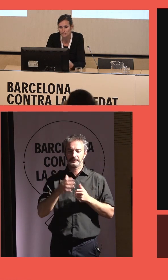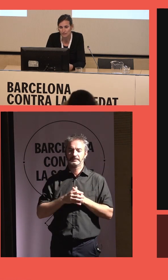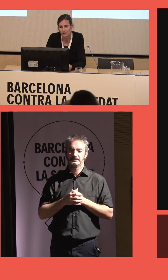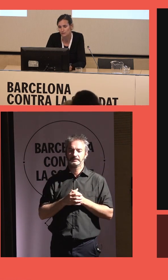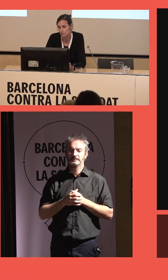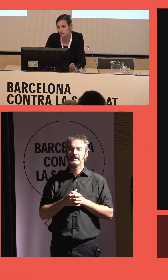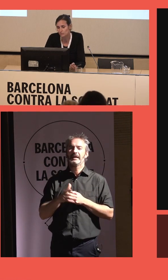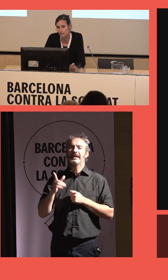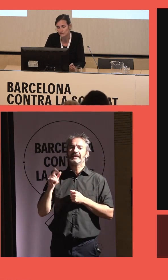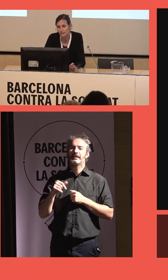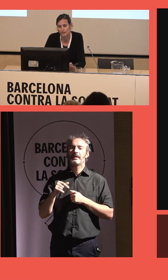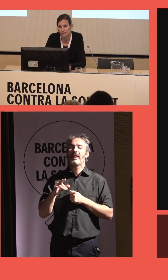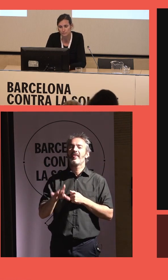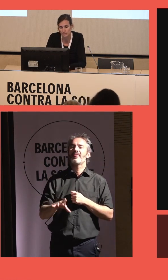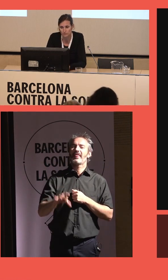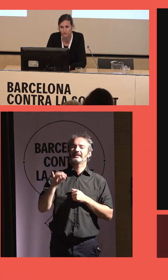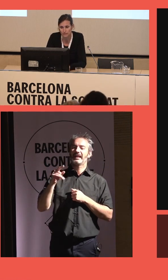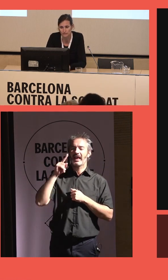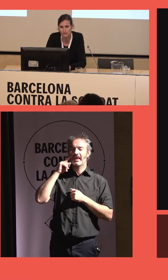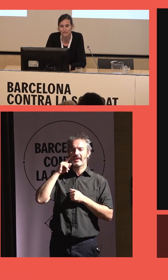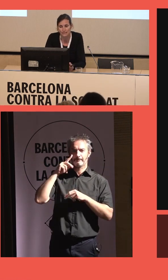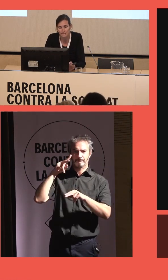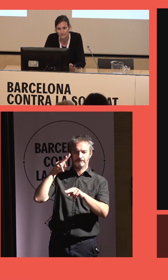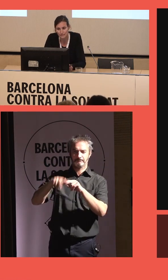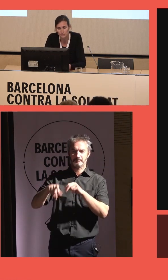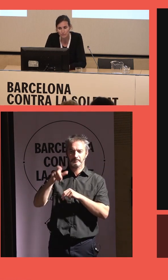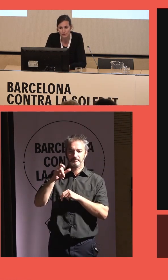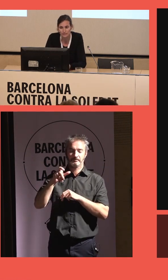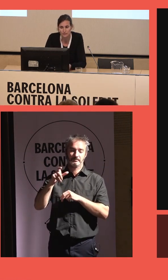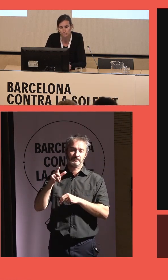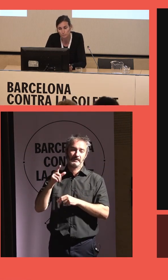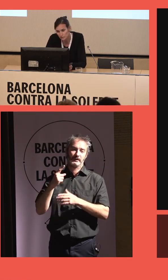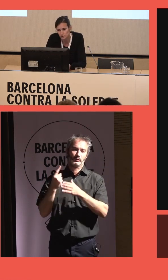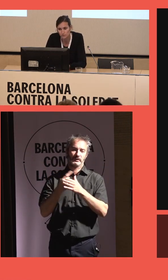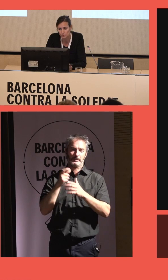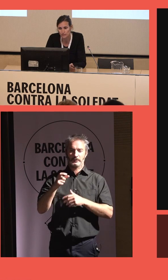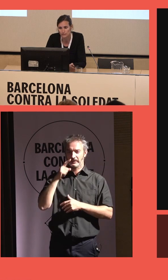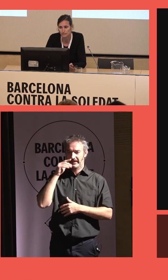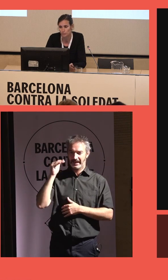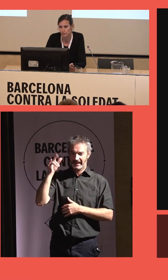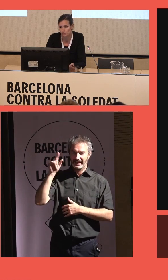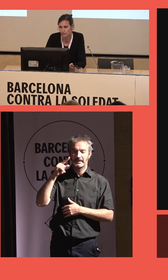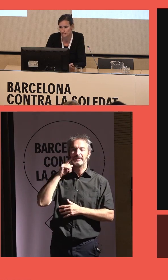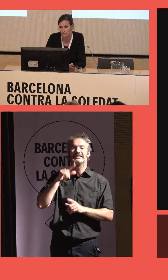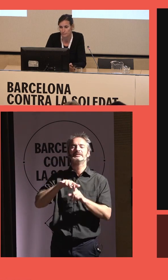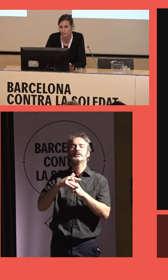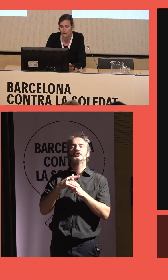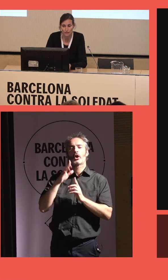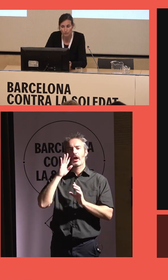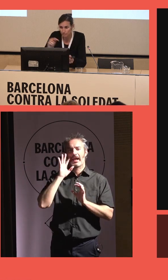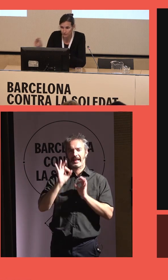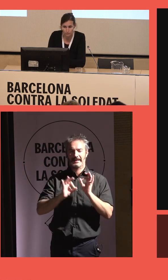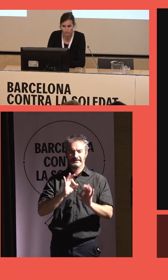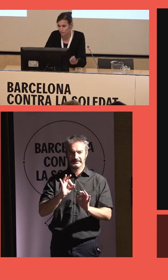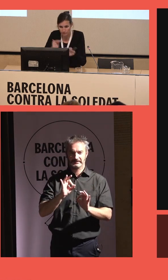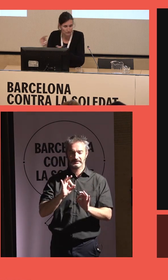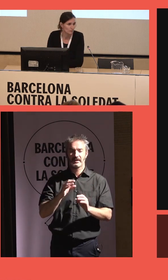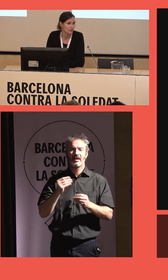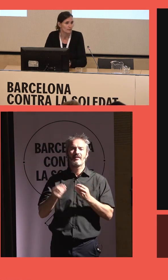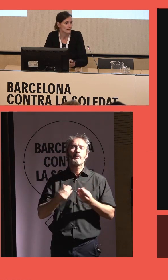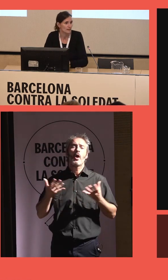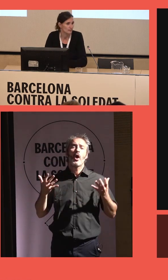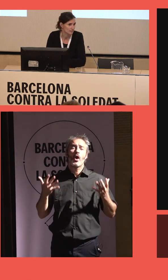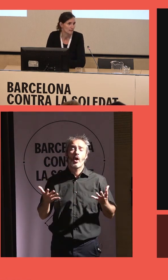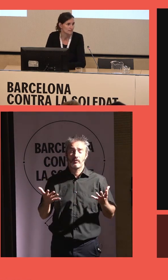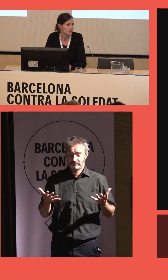detectar i pal·liar la solitud no desitjada de les persones grans i detectar i prevenir situacions de risc que puguin patir i com fer-ho? Doncs